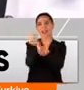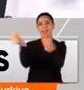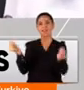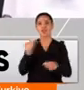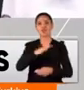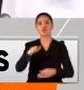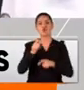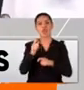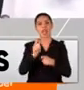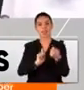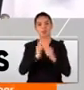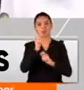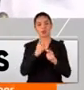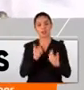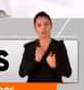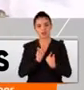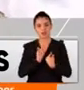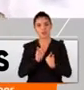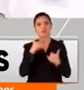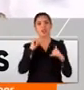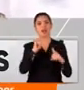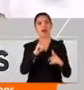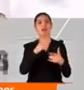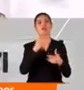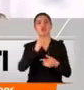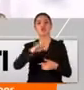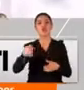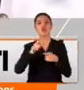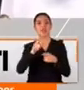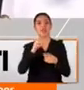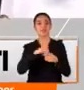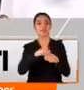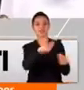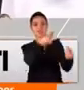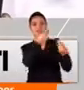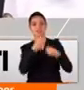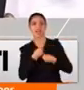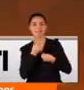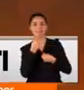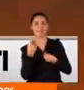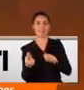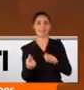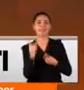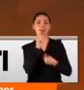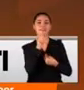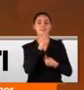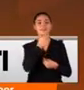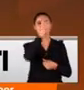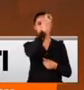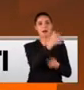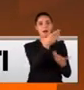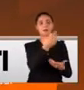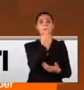için kullanacağım. O da bize aynı şekilde zaten bu cümleyi kurmuştu. Çocuklarınızın eğitimi için size bunları bırakıyorum diye. İngiliz George